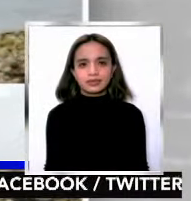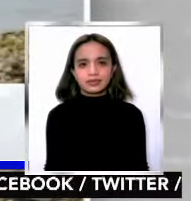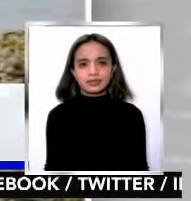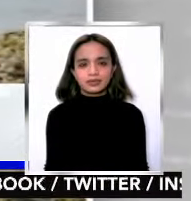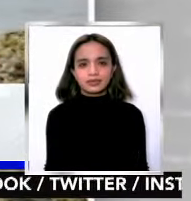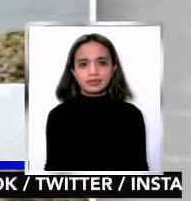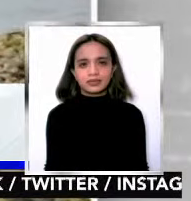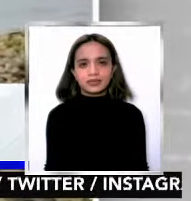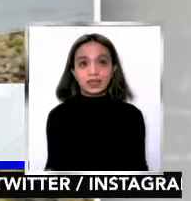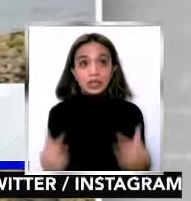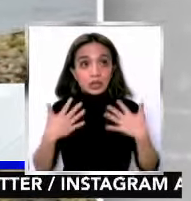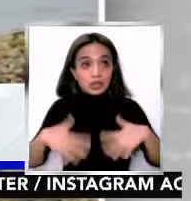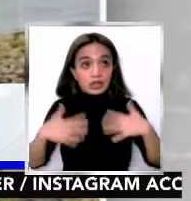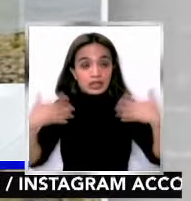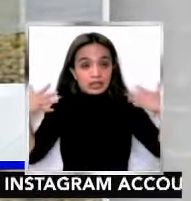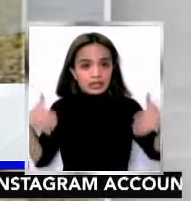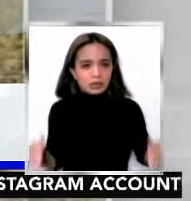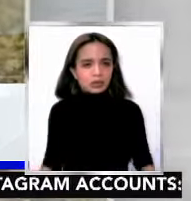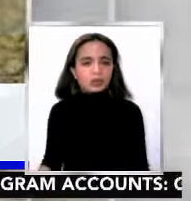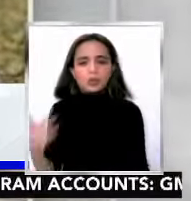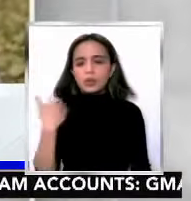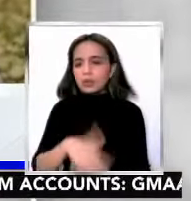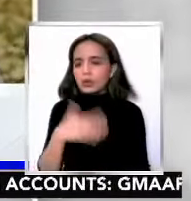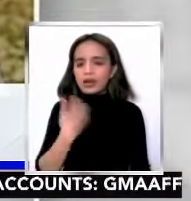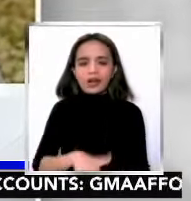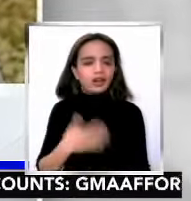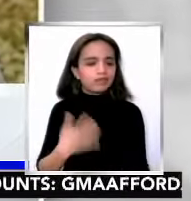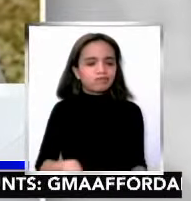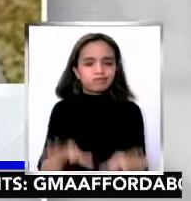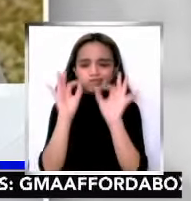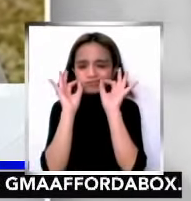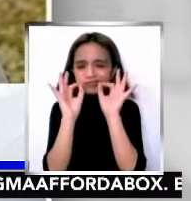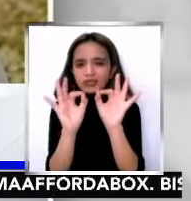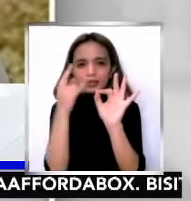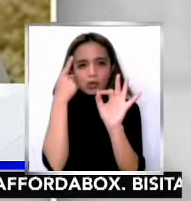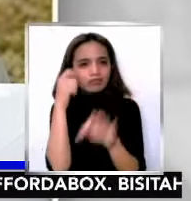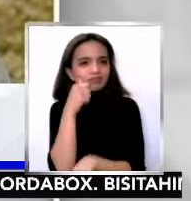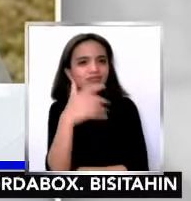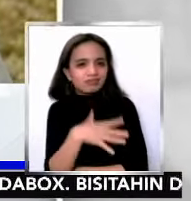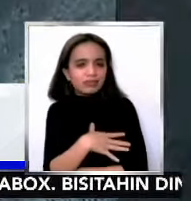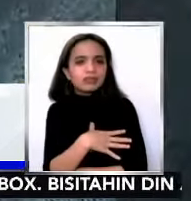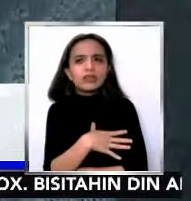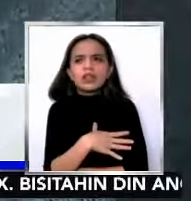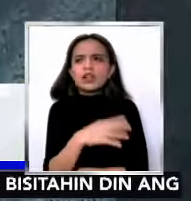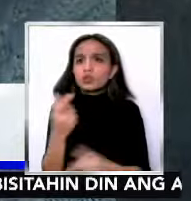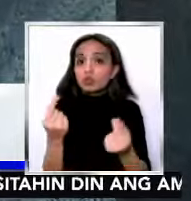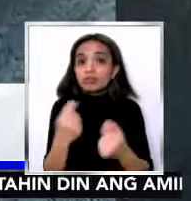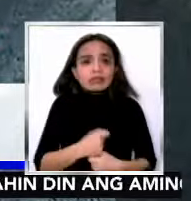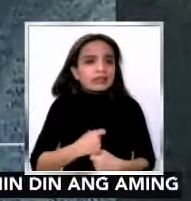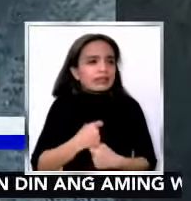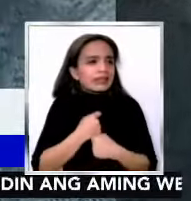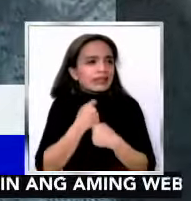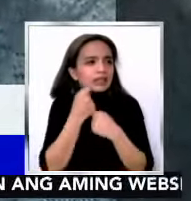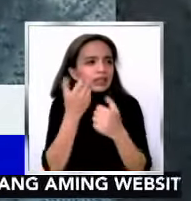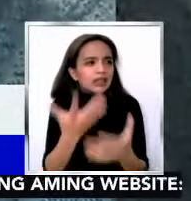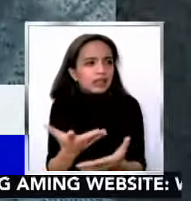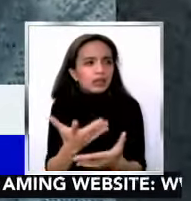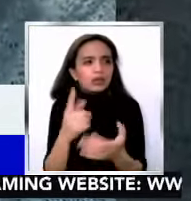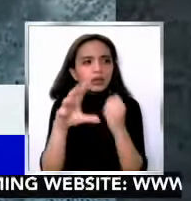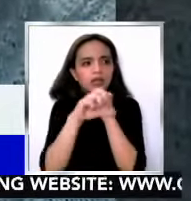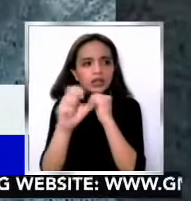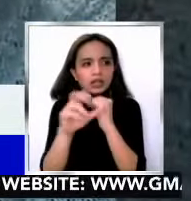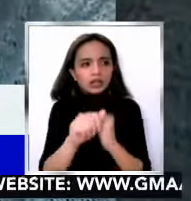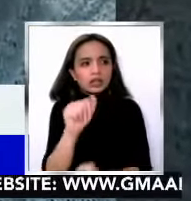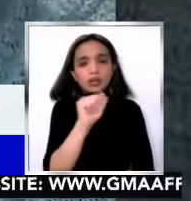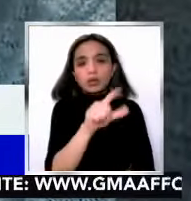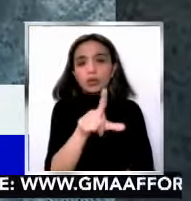Wearing a gown is such a wonderful thing from a woman. So, just to express out the advocacy that every woman in the